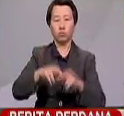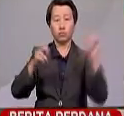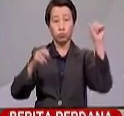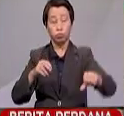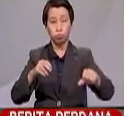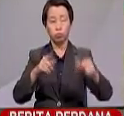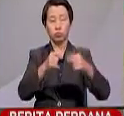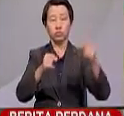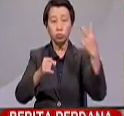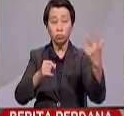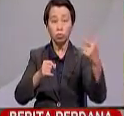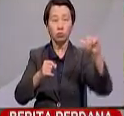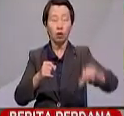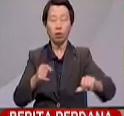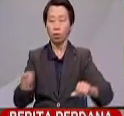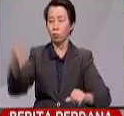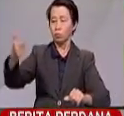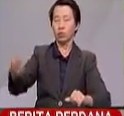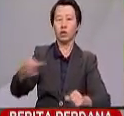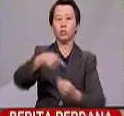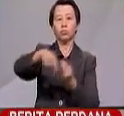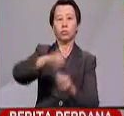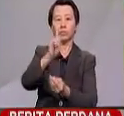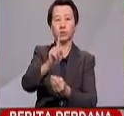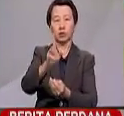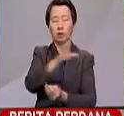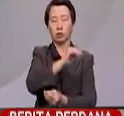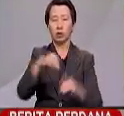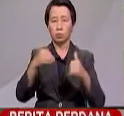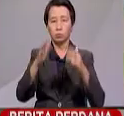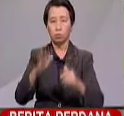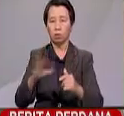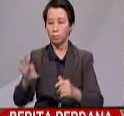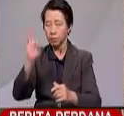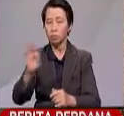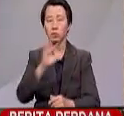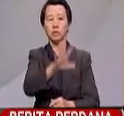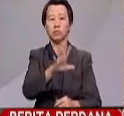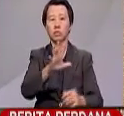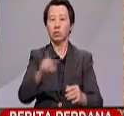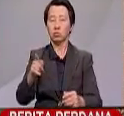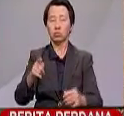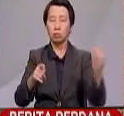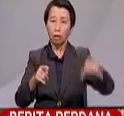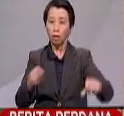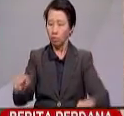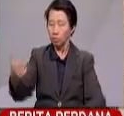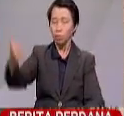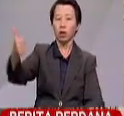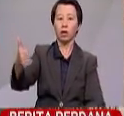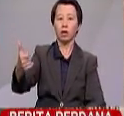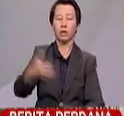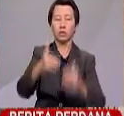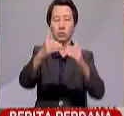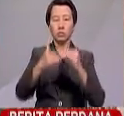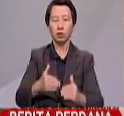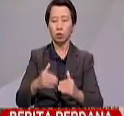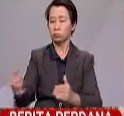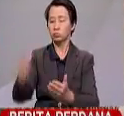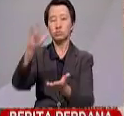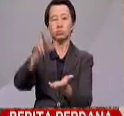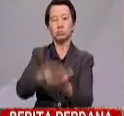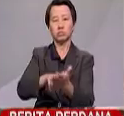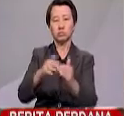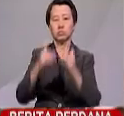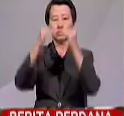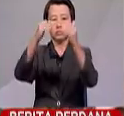ketiga Jepun Akane Yamaguchi di pusingan pertama dan pemain pilihan kelima China He Bingjiao dan seterusnya mengesahkan slot